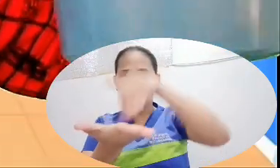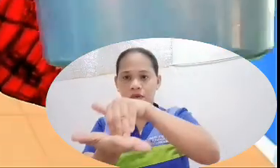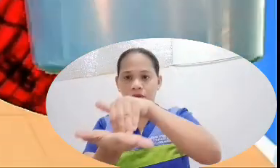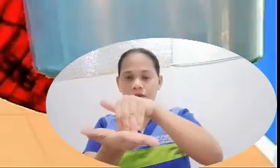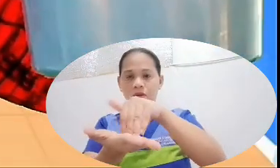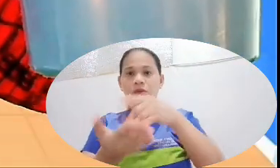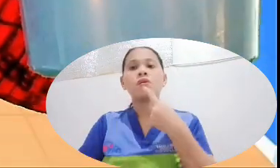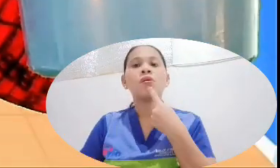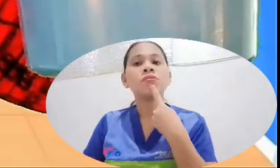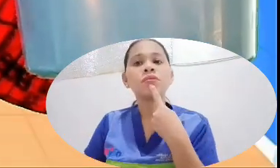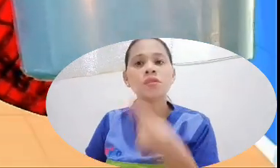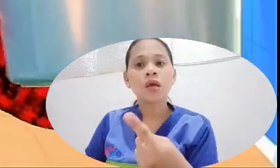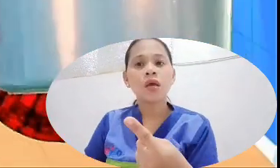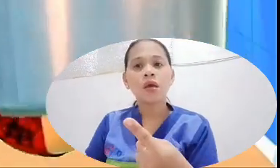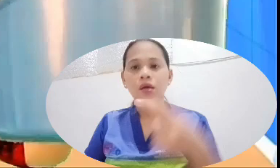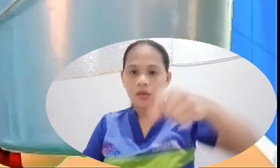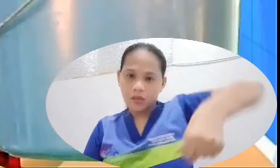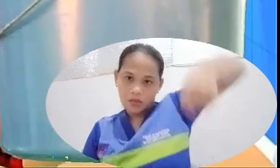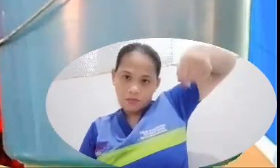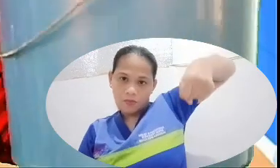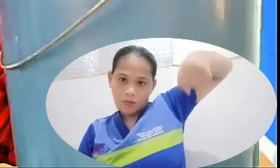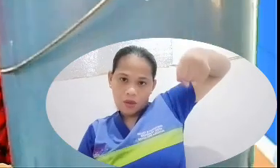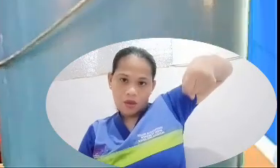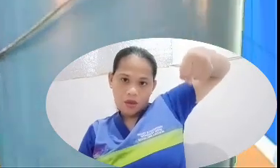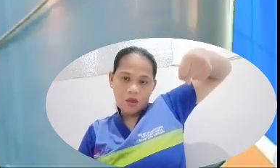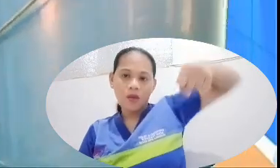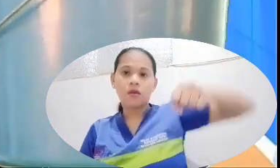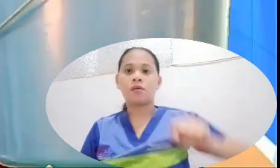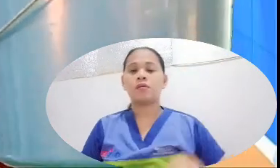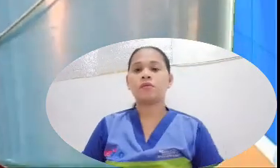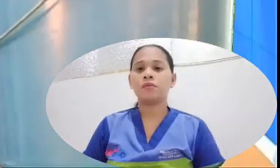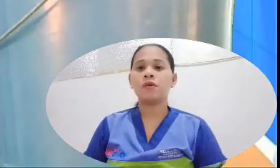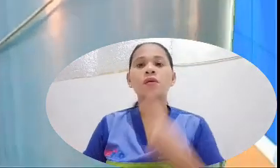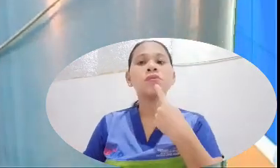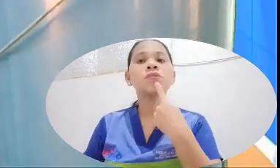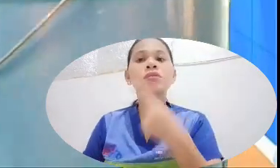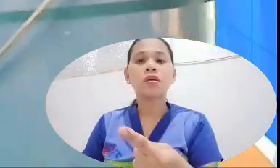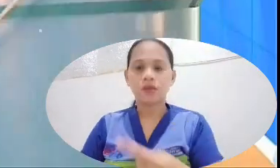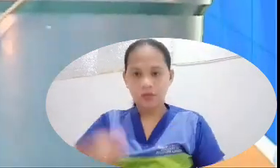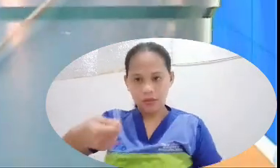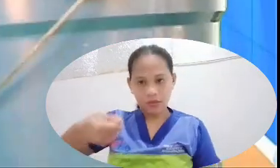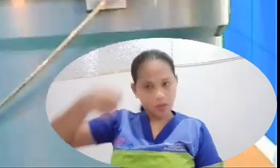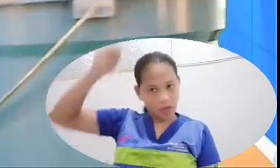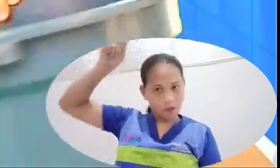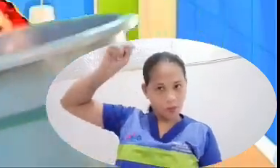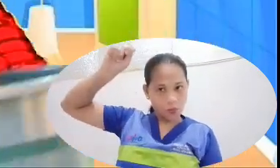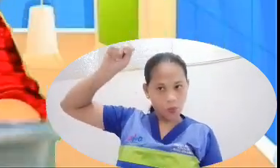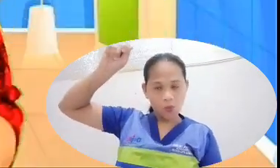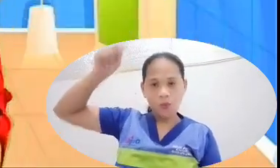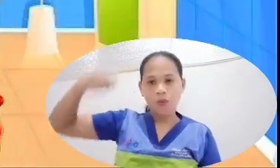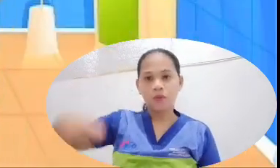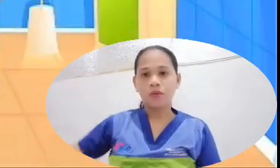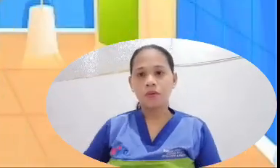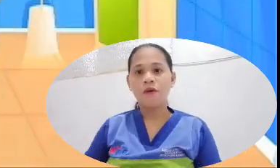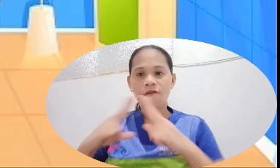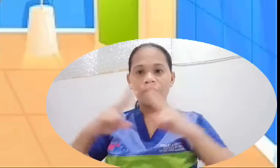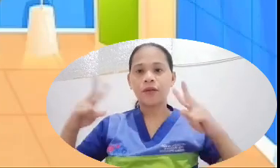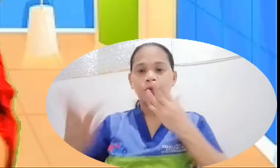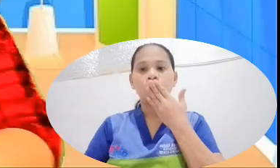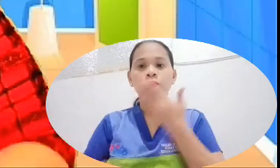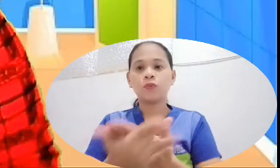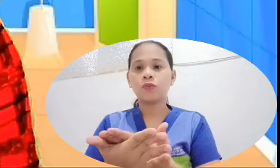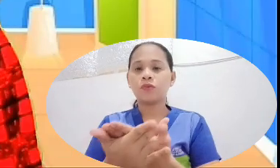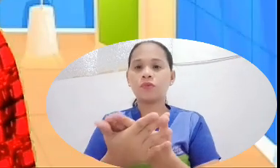Timba! Timba! Tabo! Tabo! Magaling!